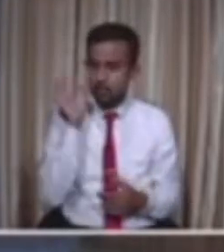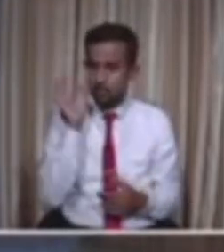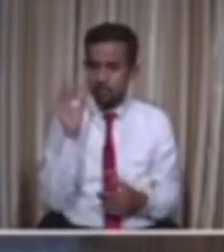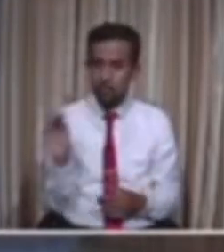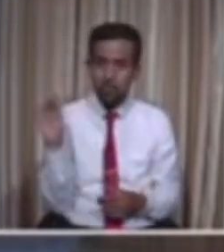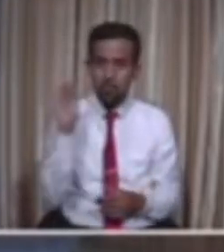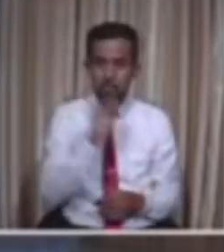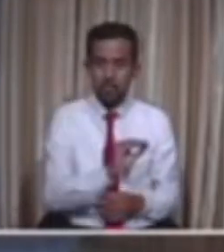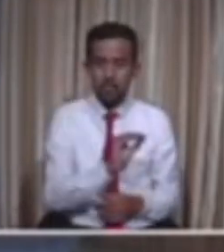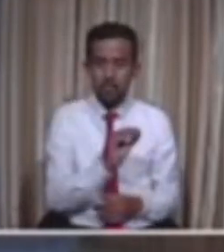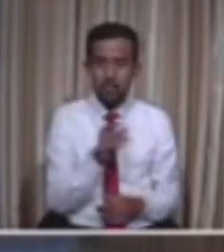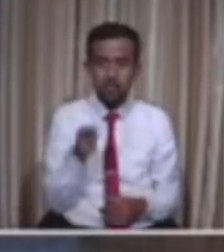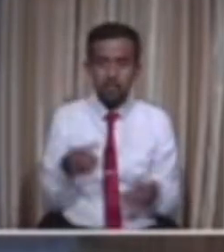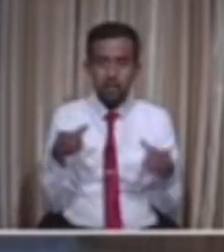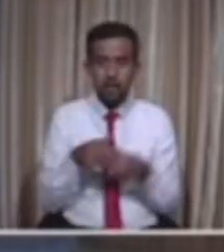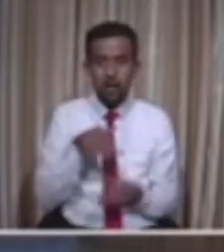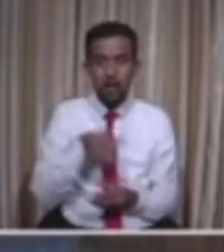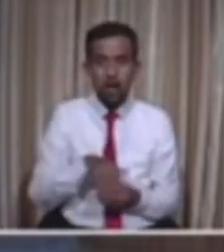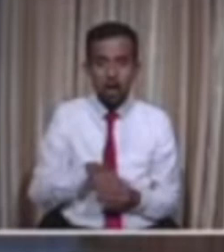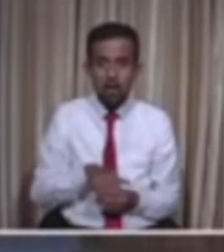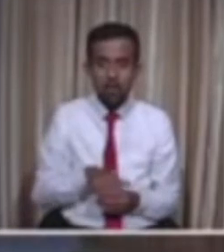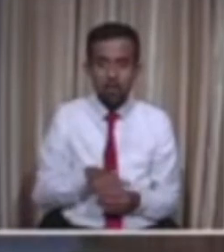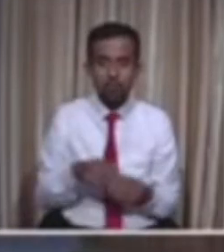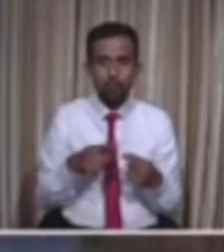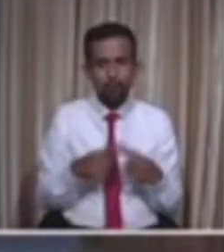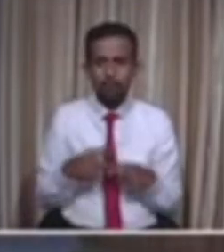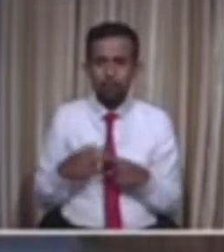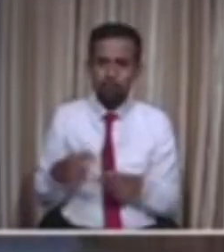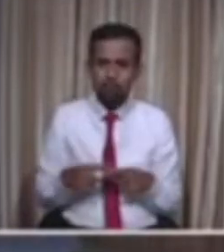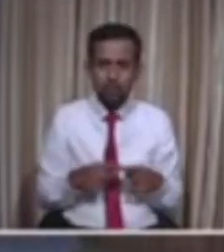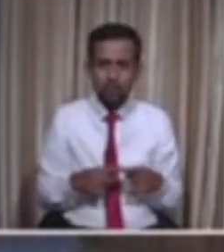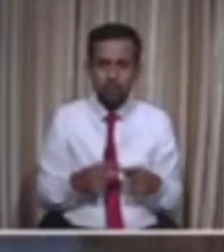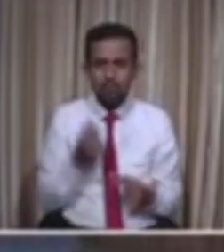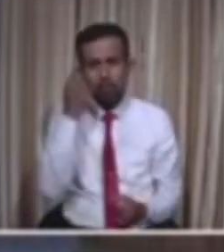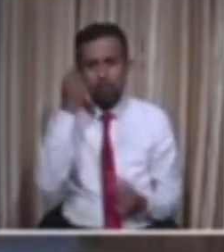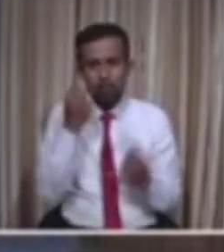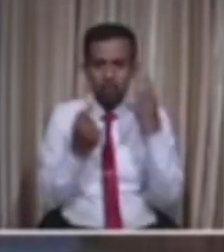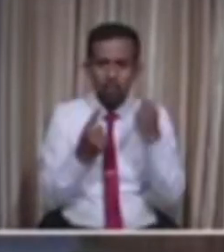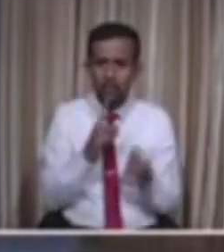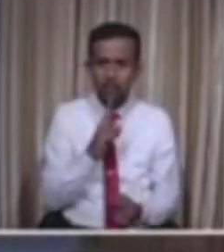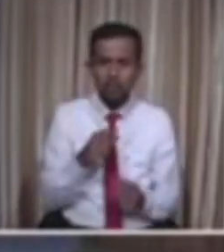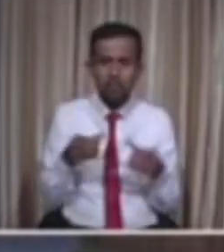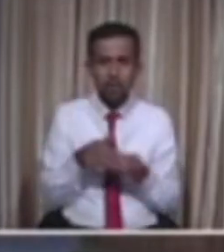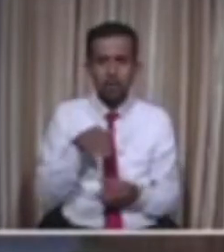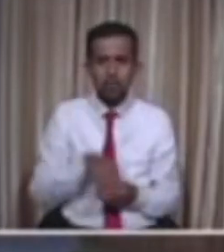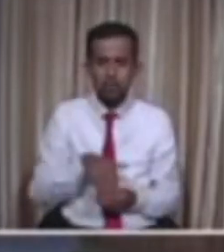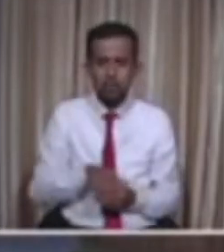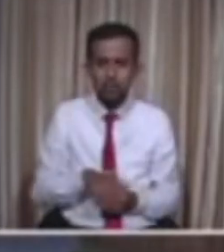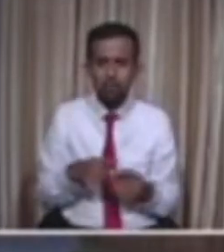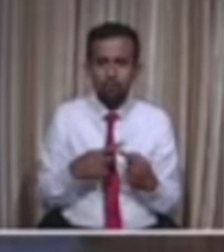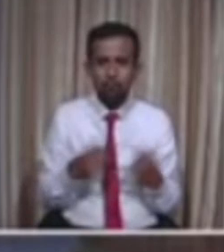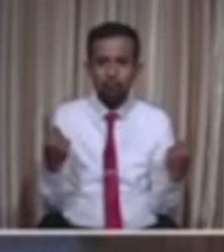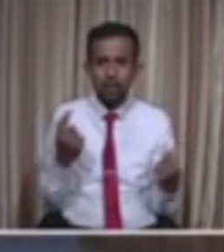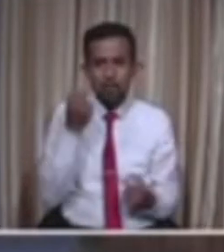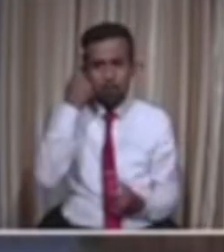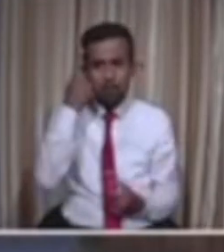පස්සේ මේ කණ්ඩායම ඇතුළේ ඉඳලා නොයෙකුත් විසංවාදී මත ඉදිරිපත් කරමින් මේ කණ්ඩායම තුළ වෙනස් මත දරමින්